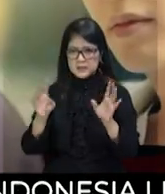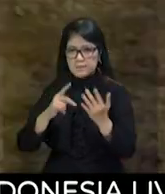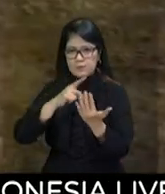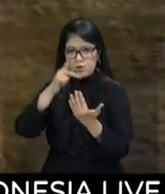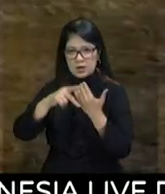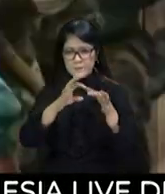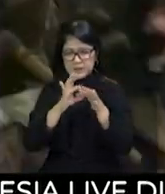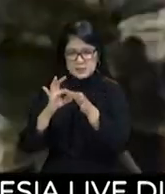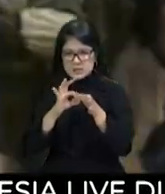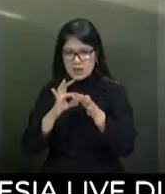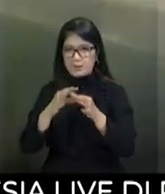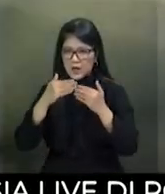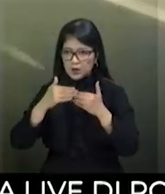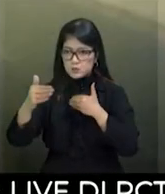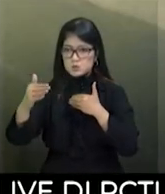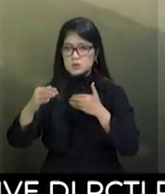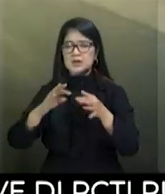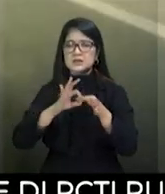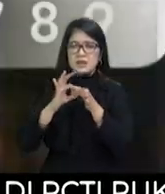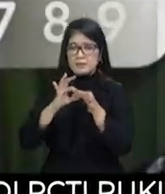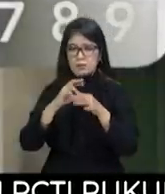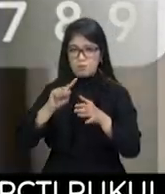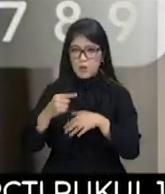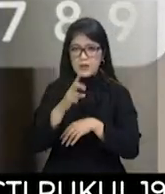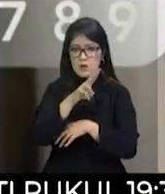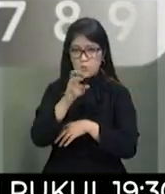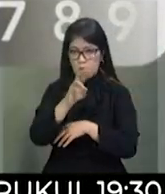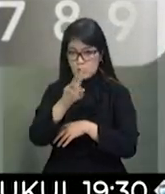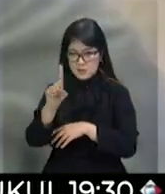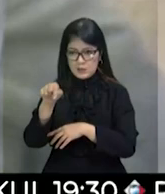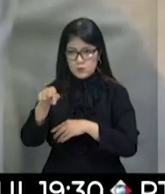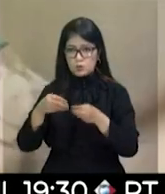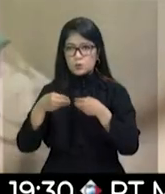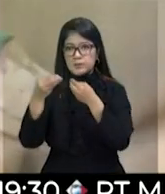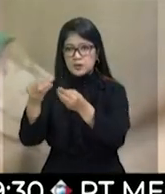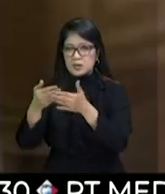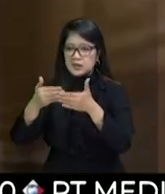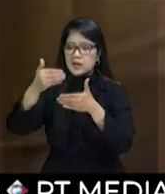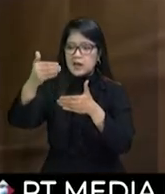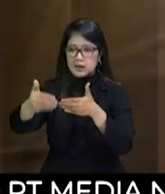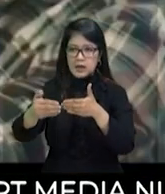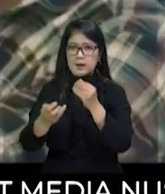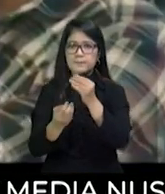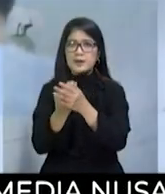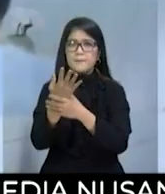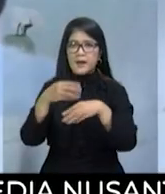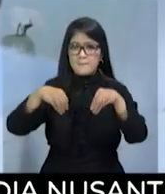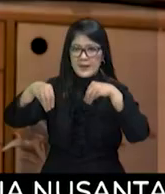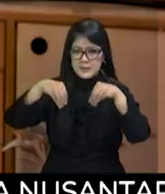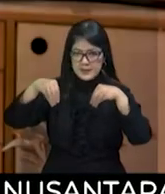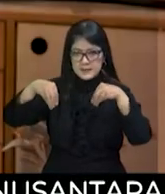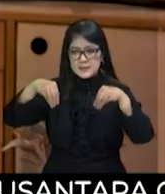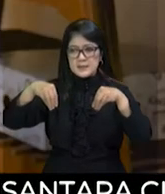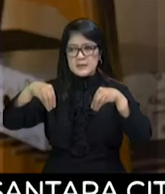Kerjasama yang akan dimulai pada tahun 2022 ini diharapkan dapat menjadi langkah signifikan bagi perkembangan bisnis platform distribusi